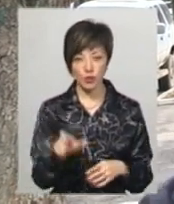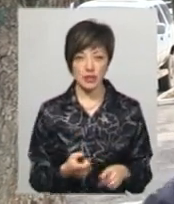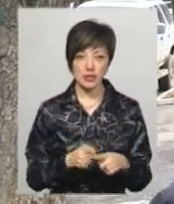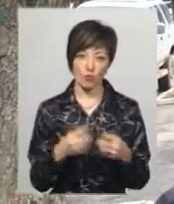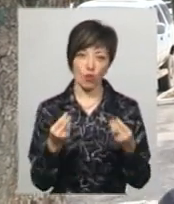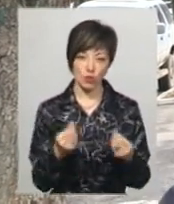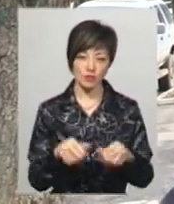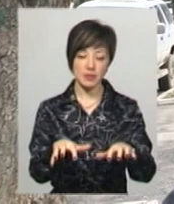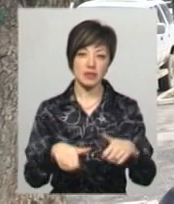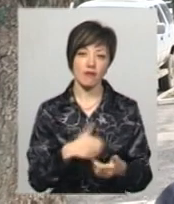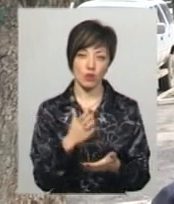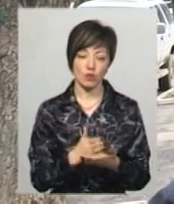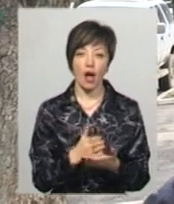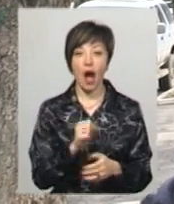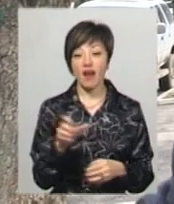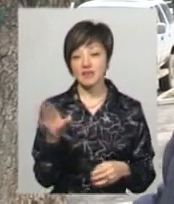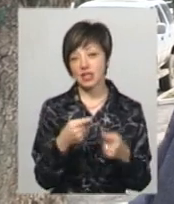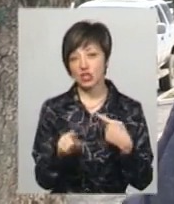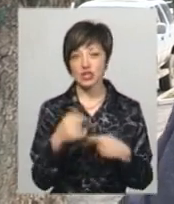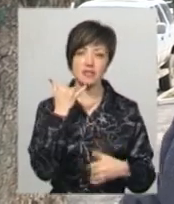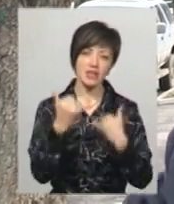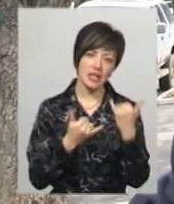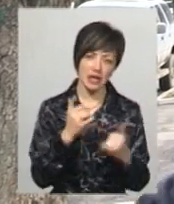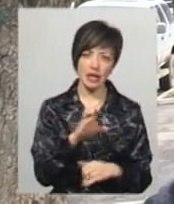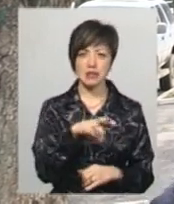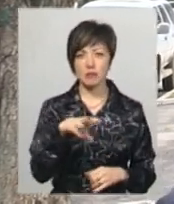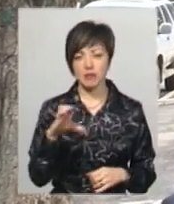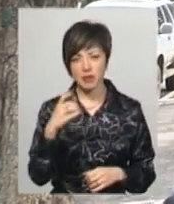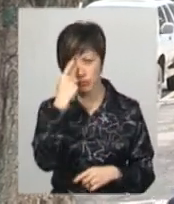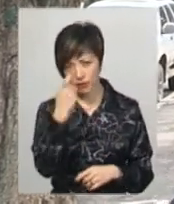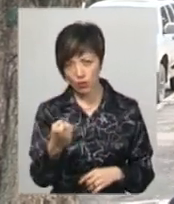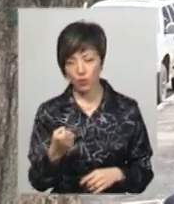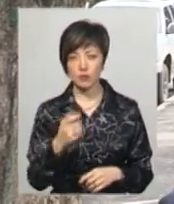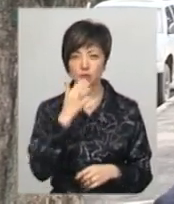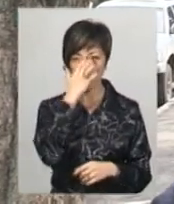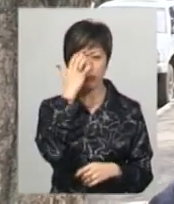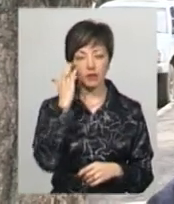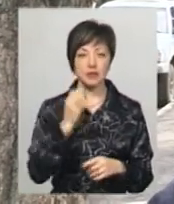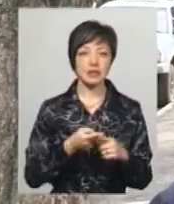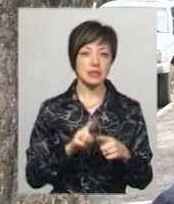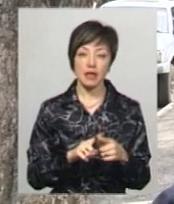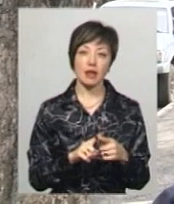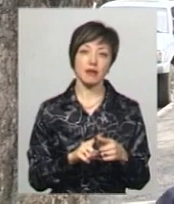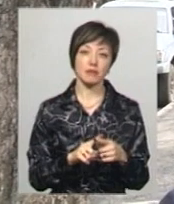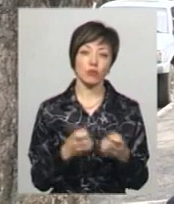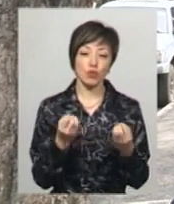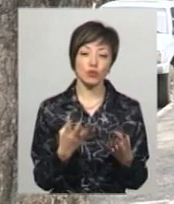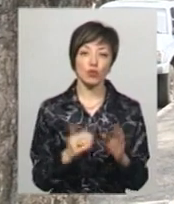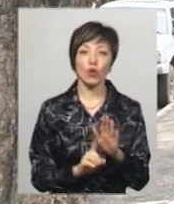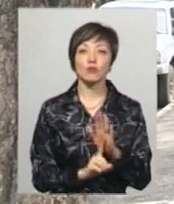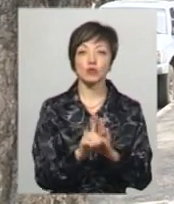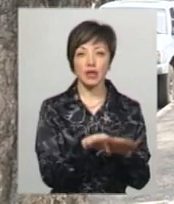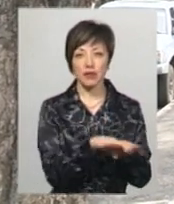цими коштами заволоділа. А все інше, там дзвінки, чи повідомити номер картки, це не що інше, як ще стадія